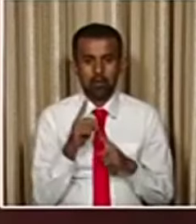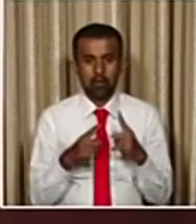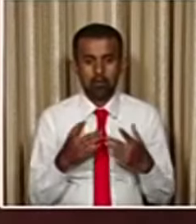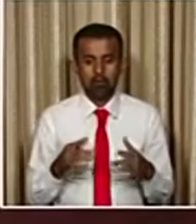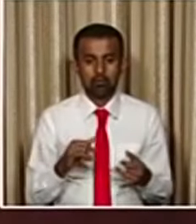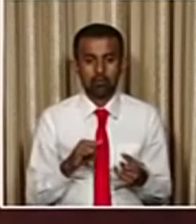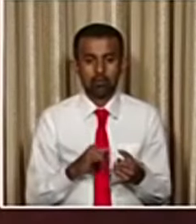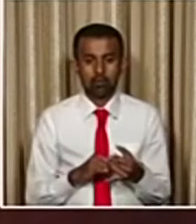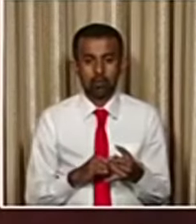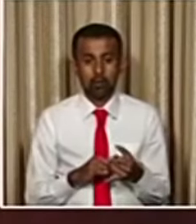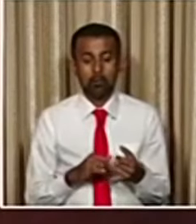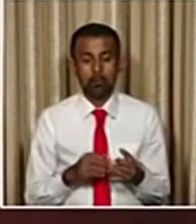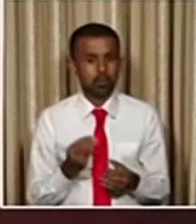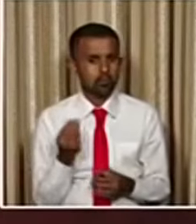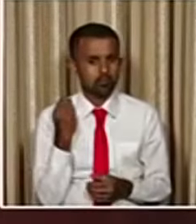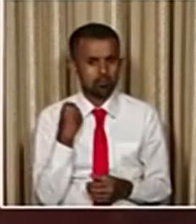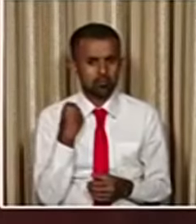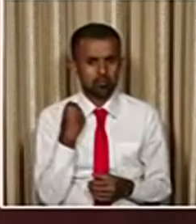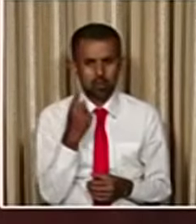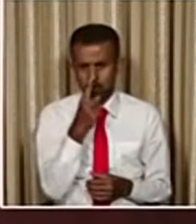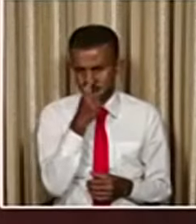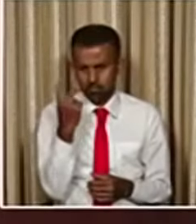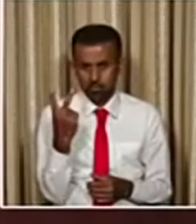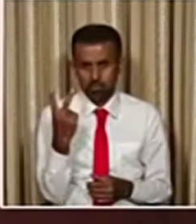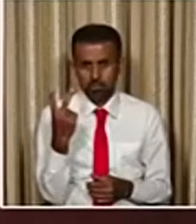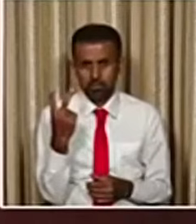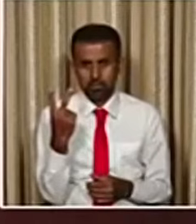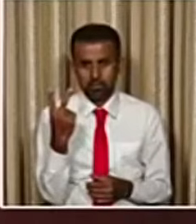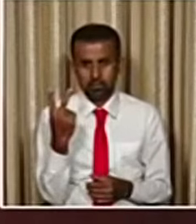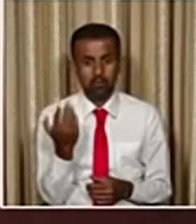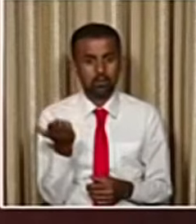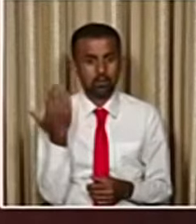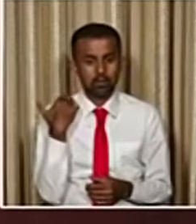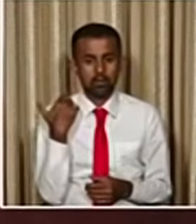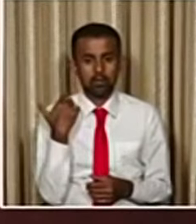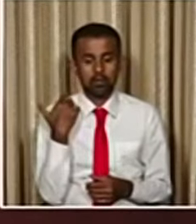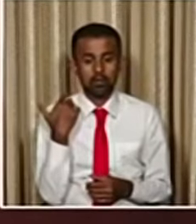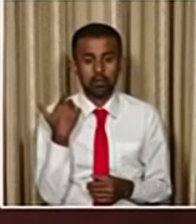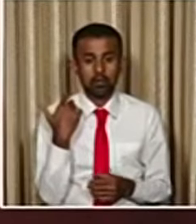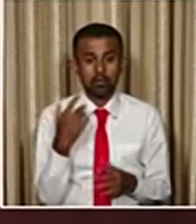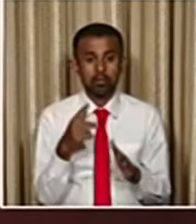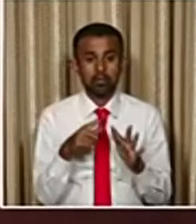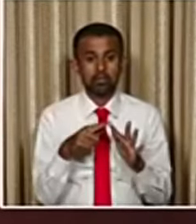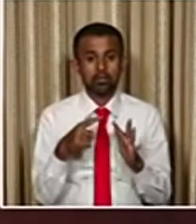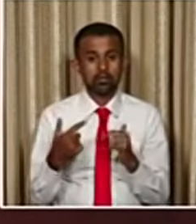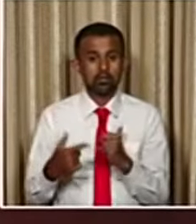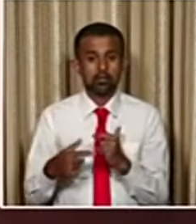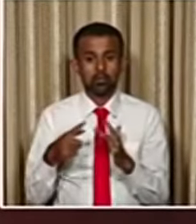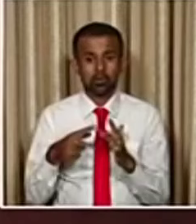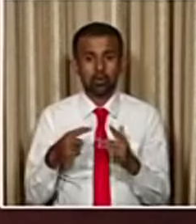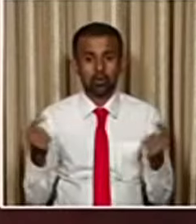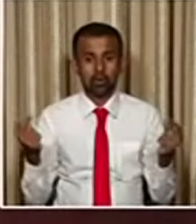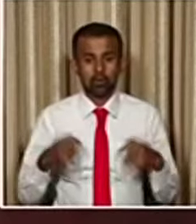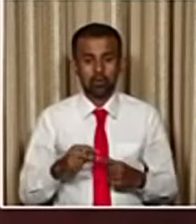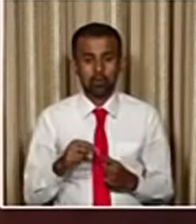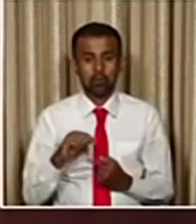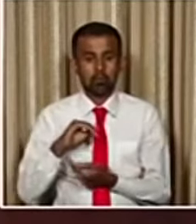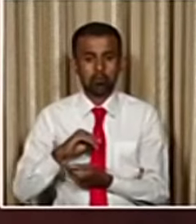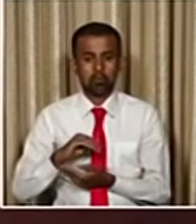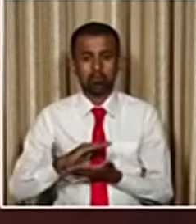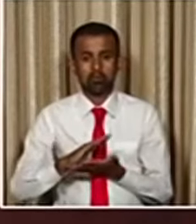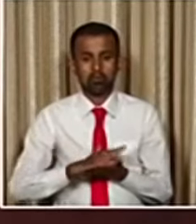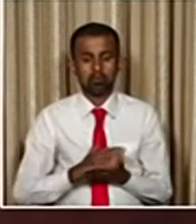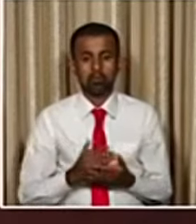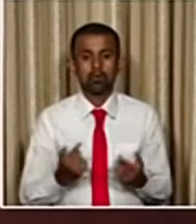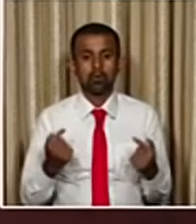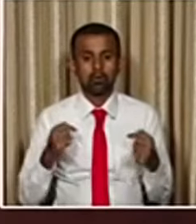තාඋනේ සුගද්දාස මීගිය ළඟදී මම මාස දෙකකට ඉස්සෙල්ලා අපි එක්ස්ප්‍රෙෂන් ඔෆ් ඉන්ට්‍රෙස්ට් EOI එක කැඳෙව්වා පෞද්ගලික අංශයේ සහයෝගය